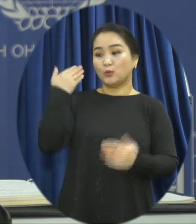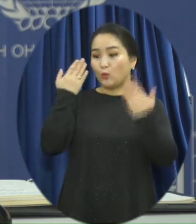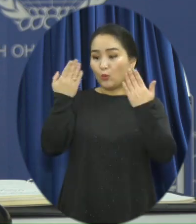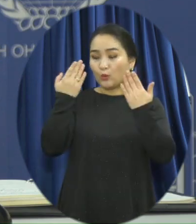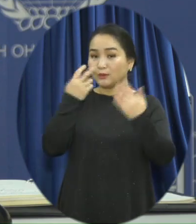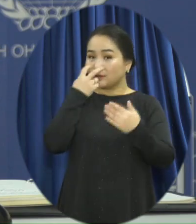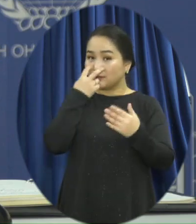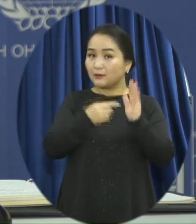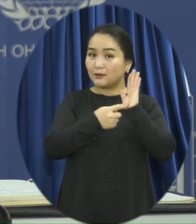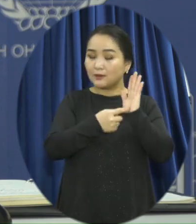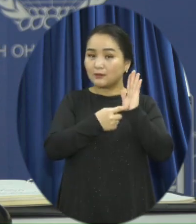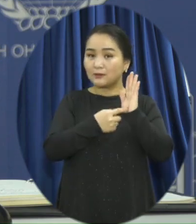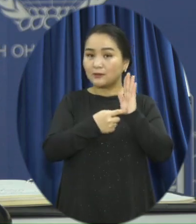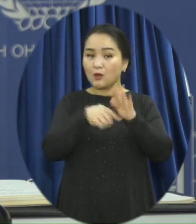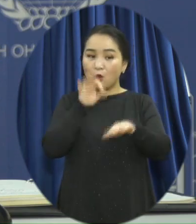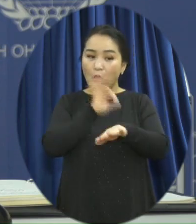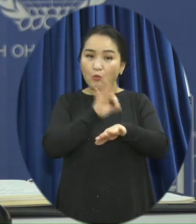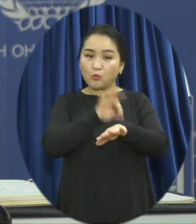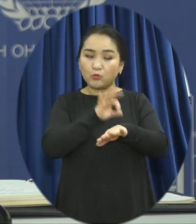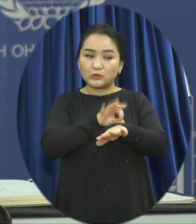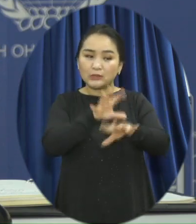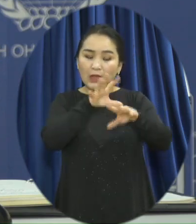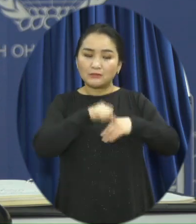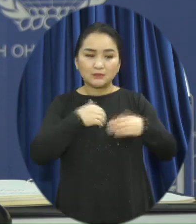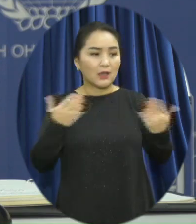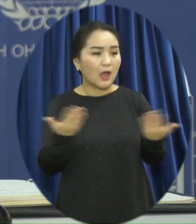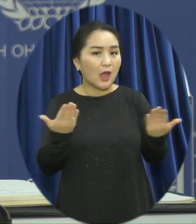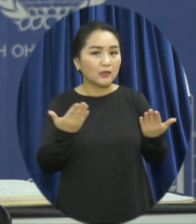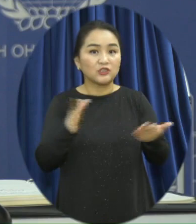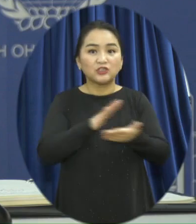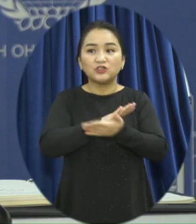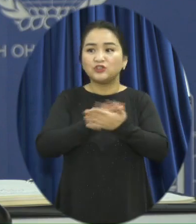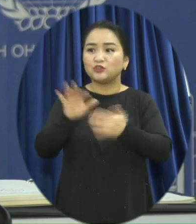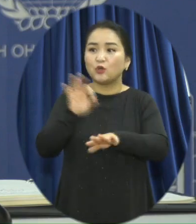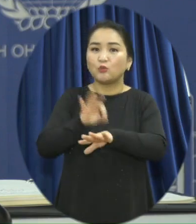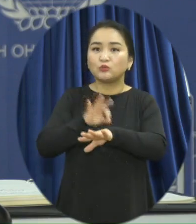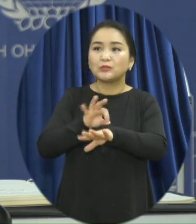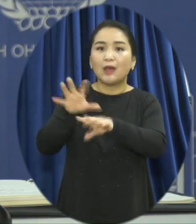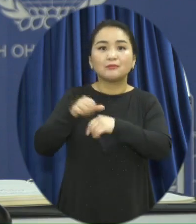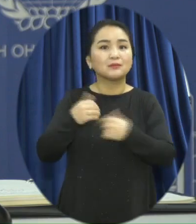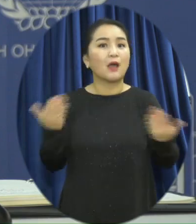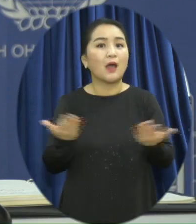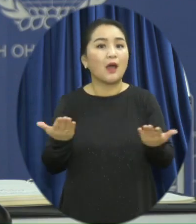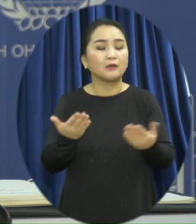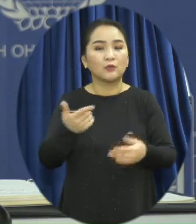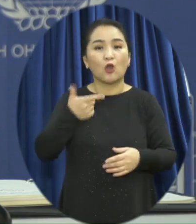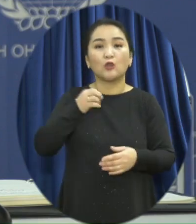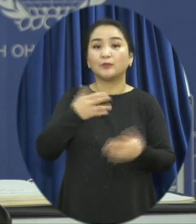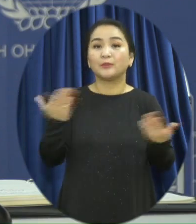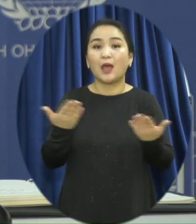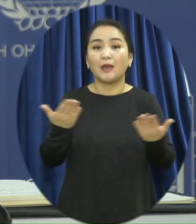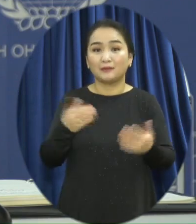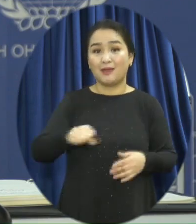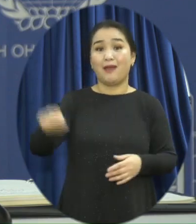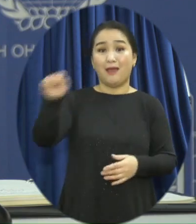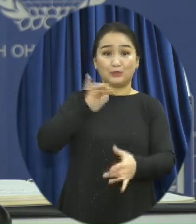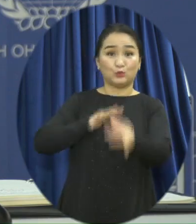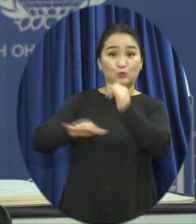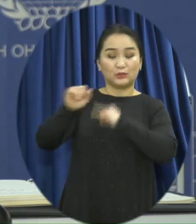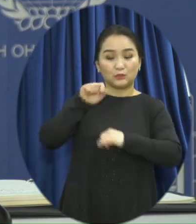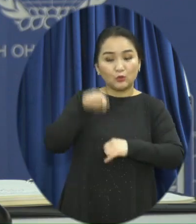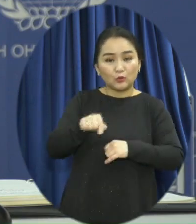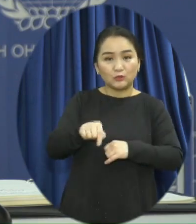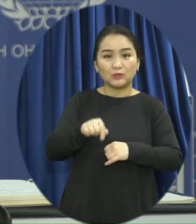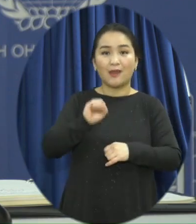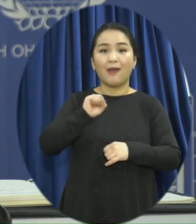яхад халдварын их уурхай тодорхойгүй шинэ халдвар байна уу гэд асуугаад байна. Өнөөдөр агаар тусал амьсгалын замын цар тахлын үед энэ хинээс